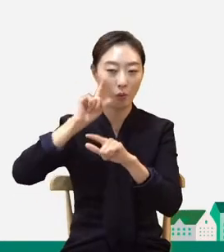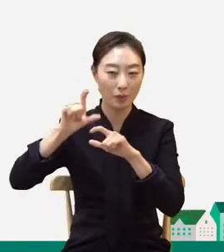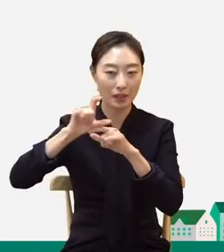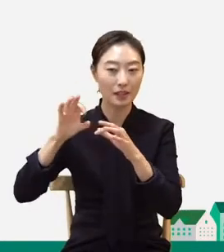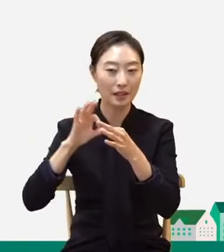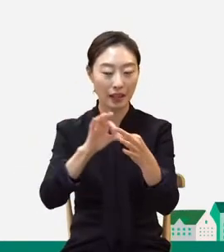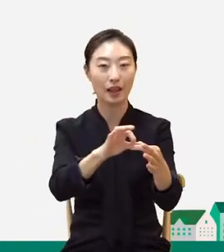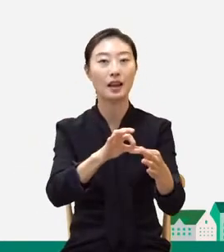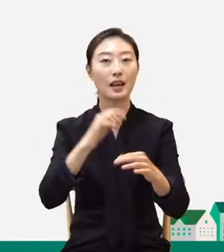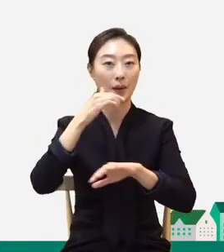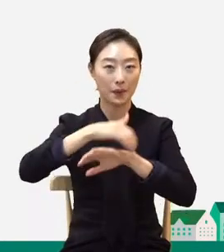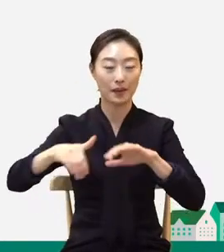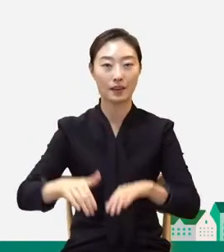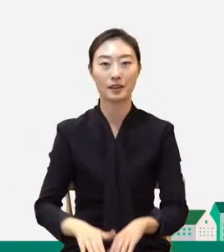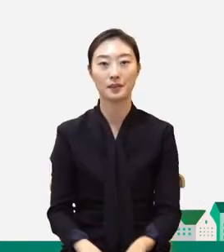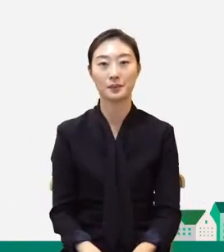있습니다.